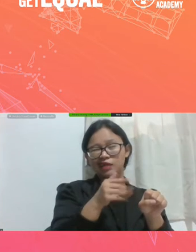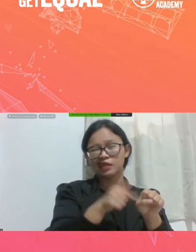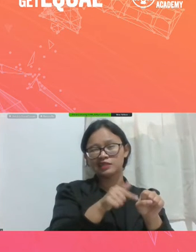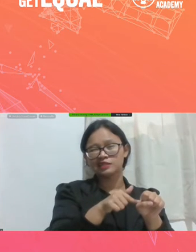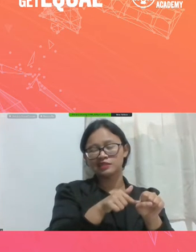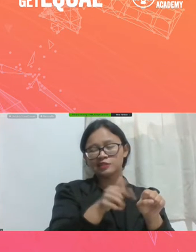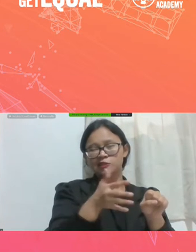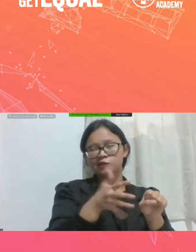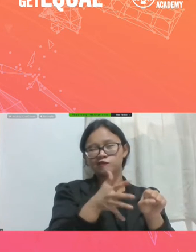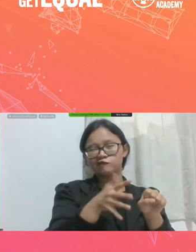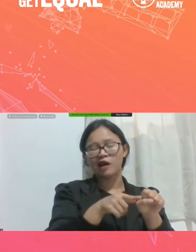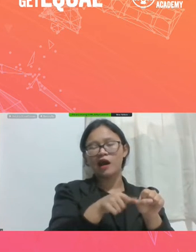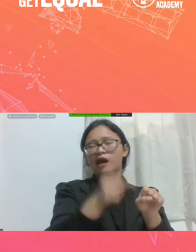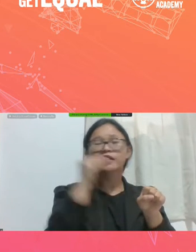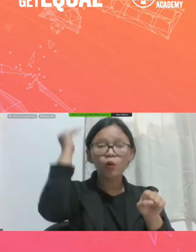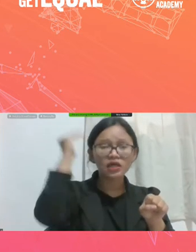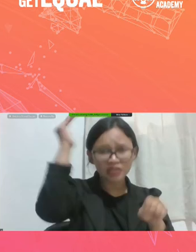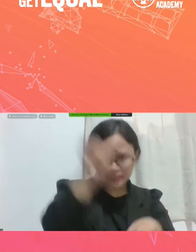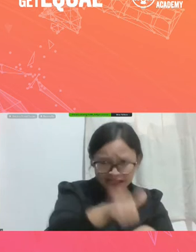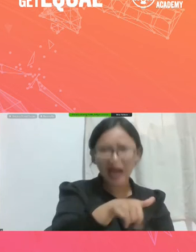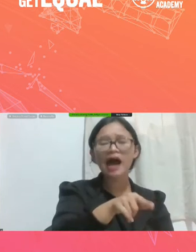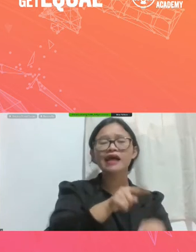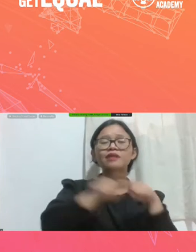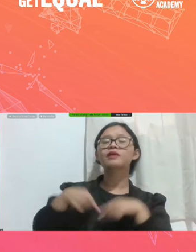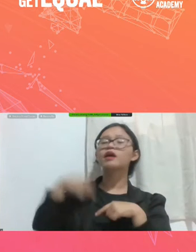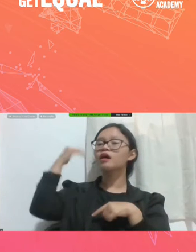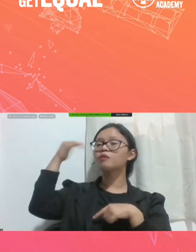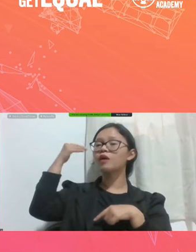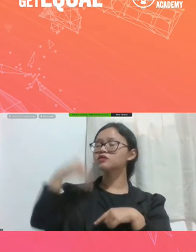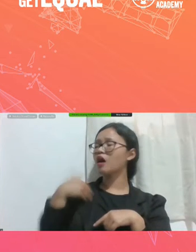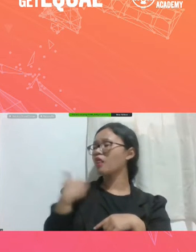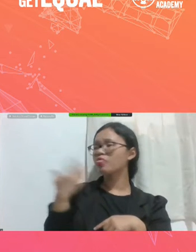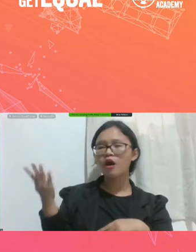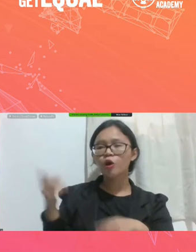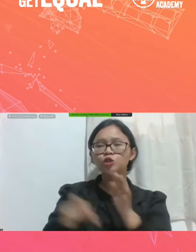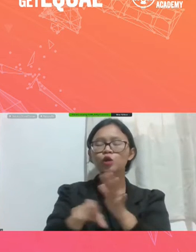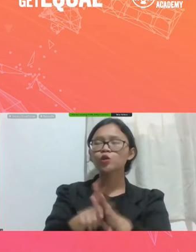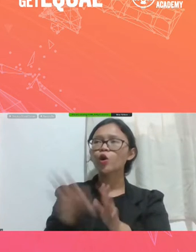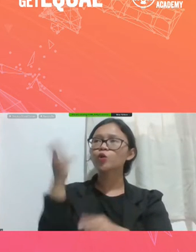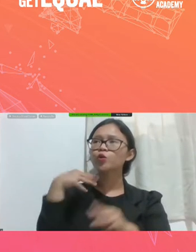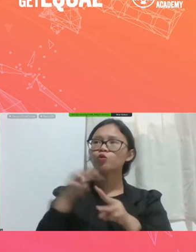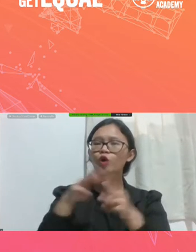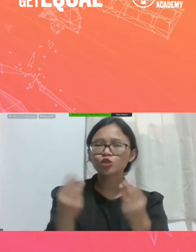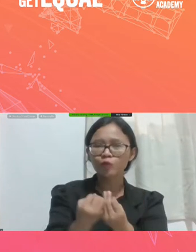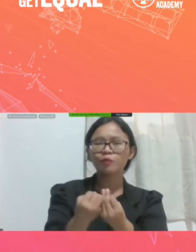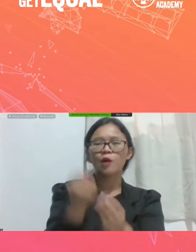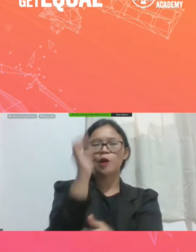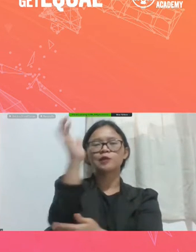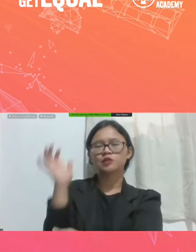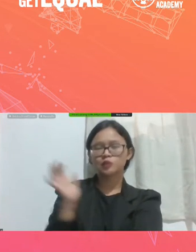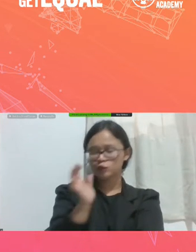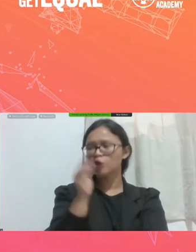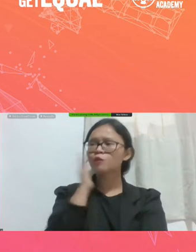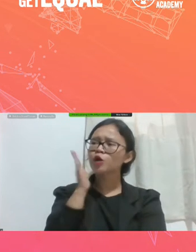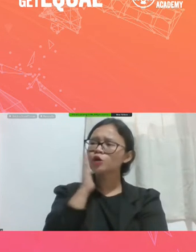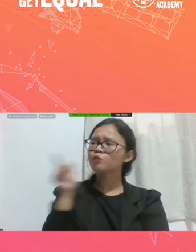masih lebih cocok untuk orang dewasa. Jangan-jangan anak kaum muda ini masih belum paham. Kemarin waktu saya workshop dengan teman-teman anak-anak di sini, rata-rata juga bingung.